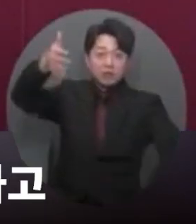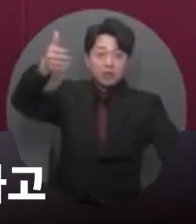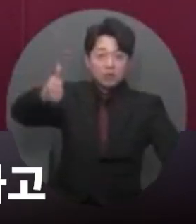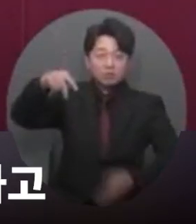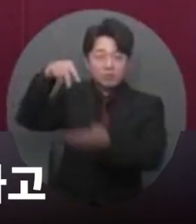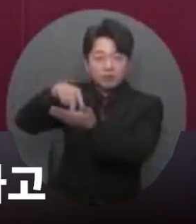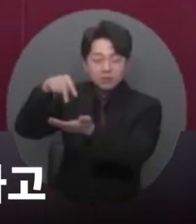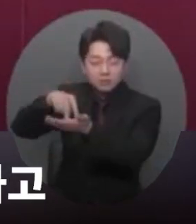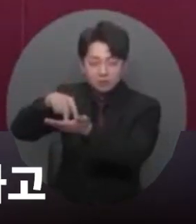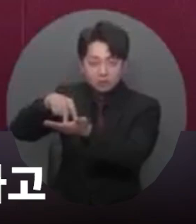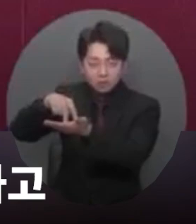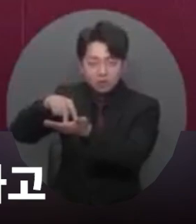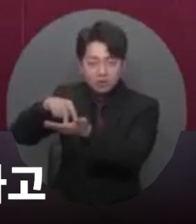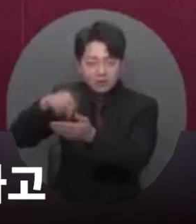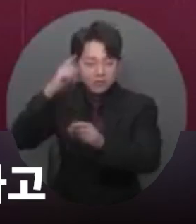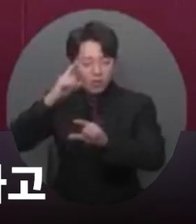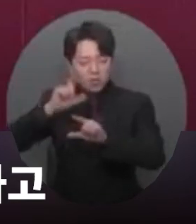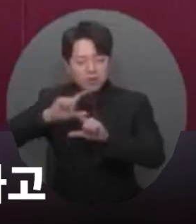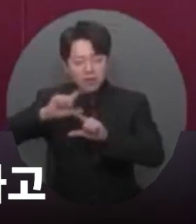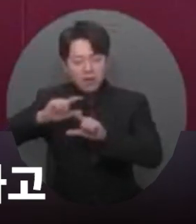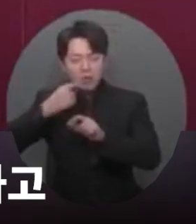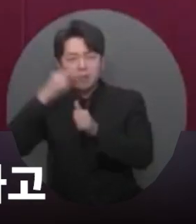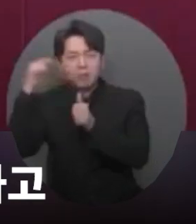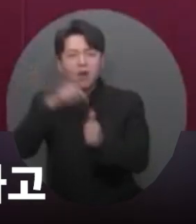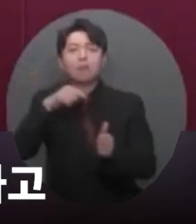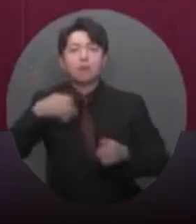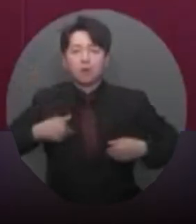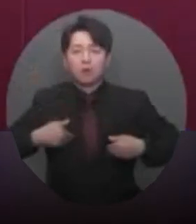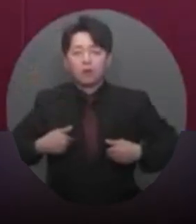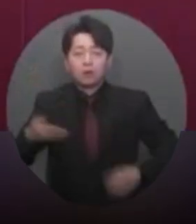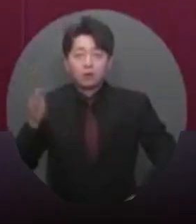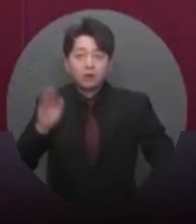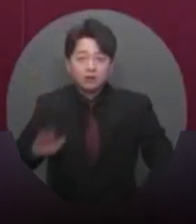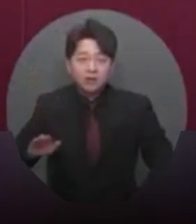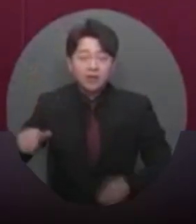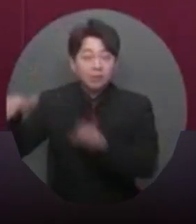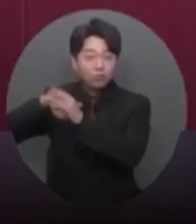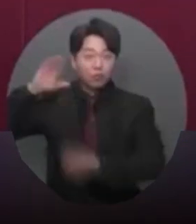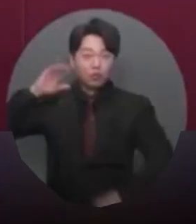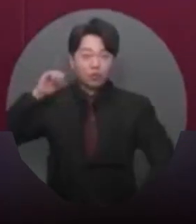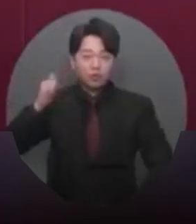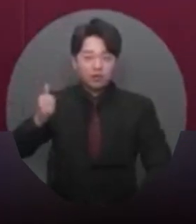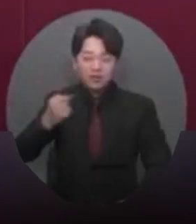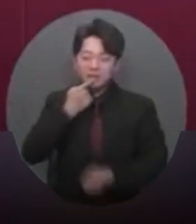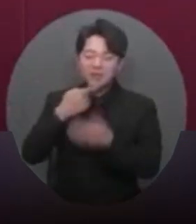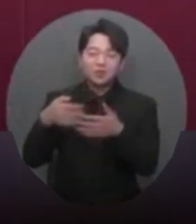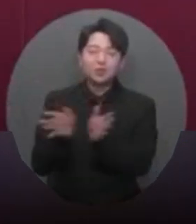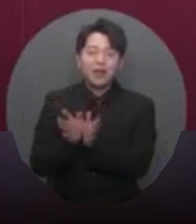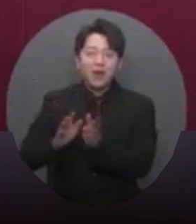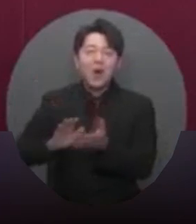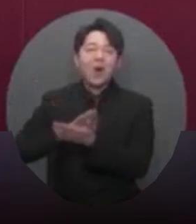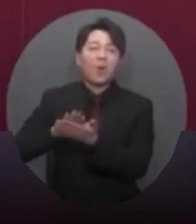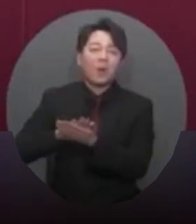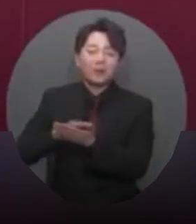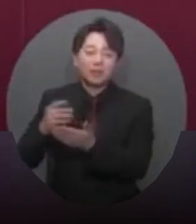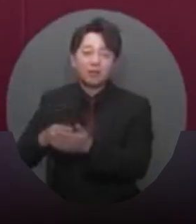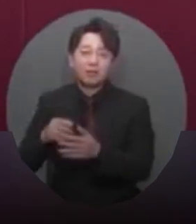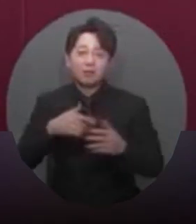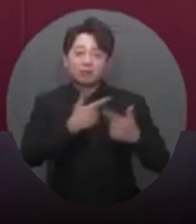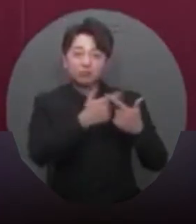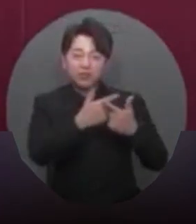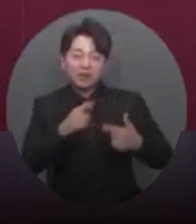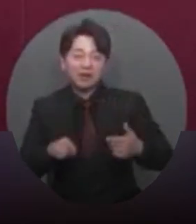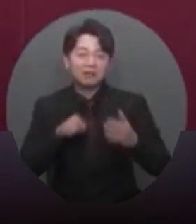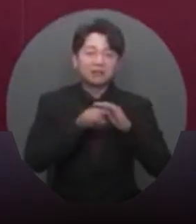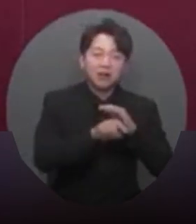대통령께서는 가도 까지 가서 장관들을 질책하고 입도 선 매식 입법을 압박하고 사전 선거운동에 논란을